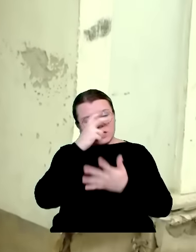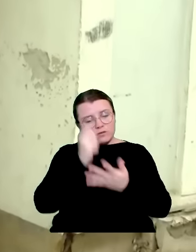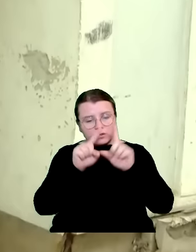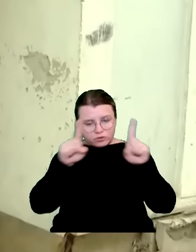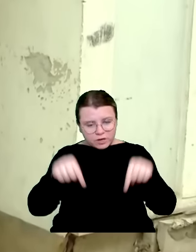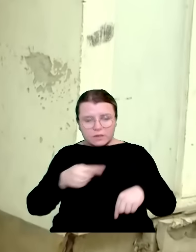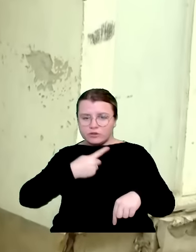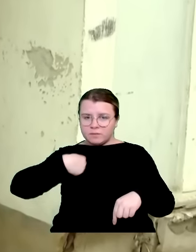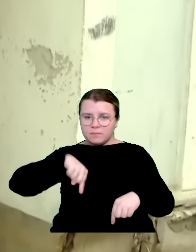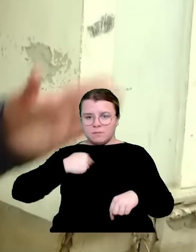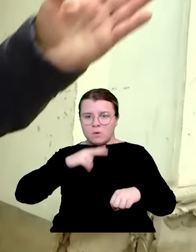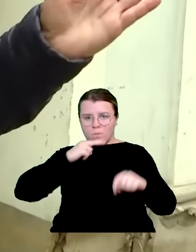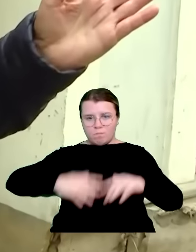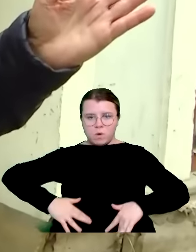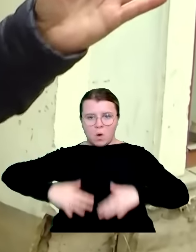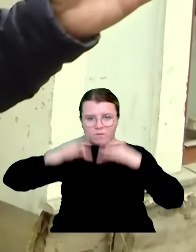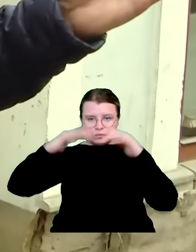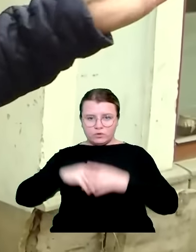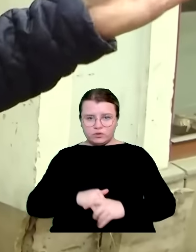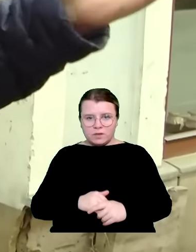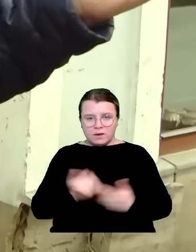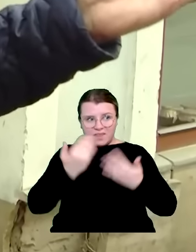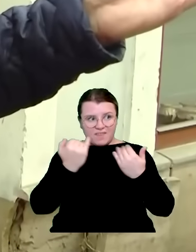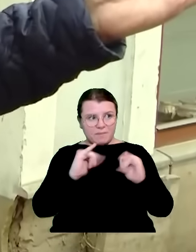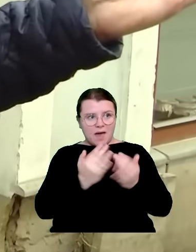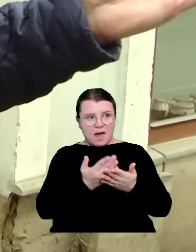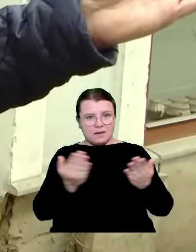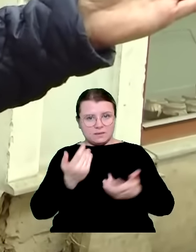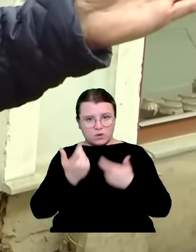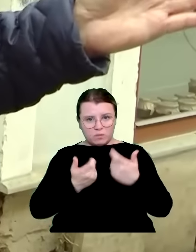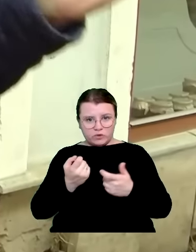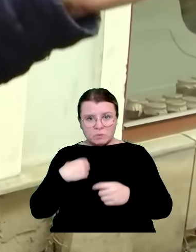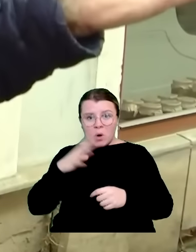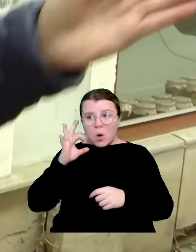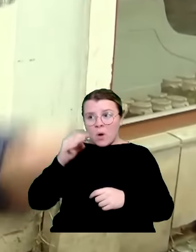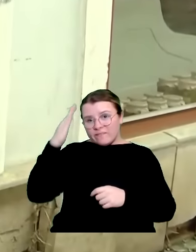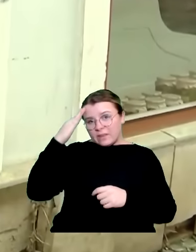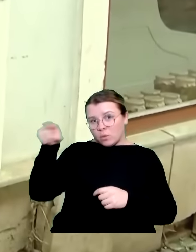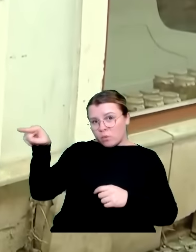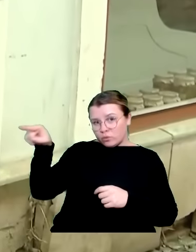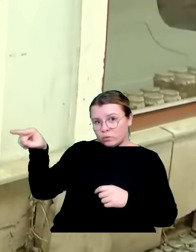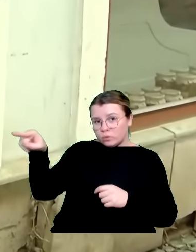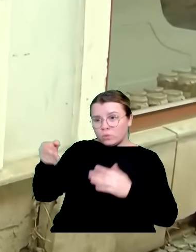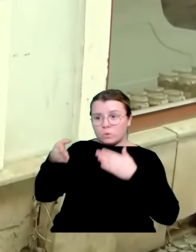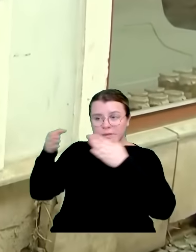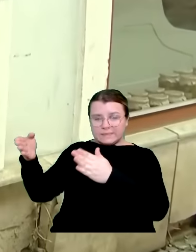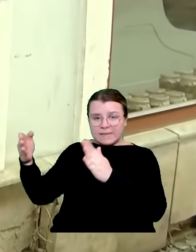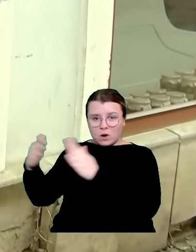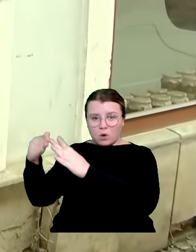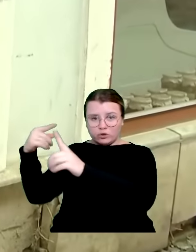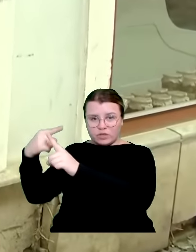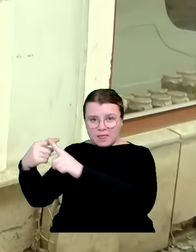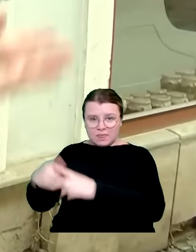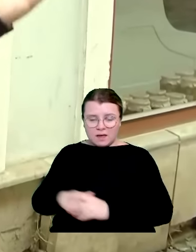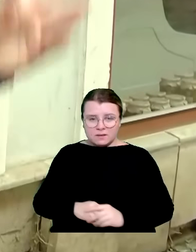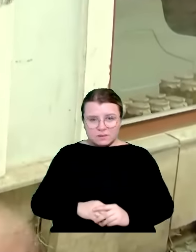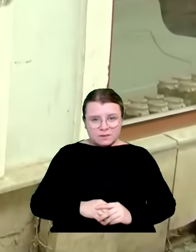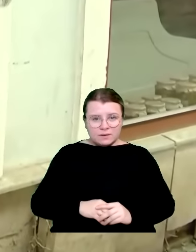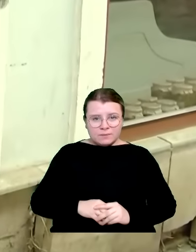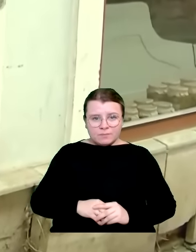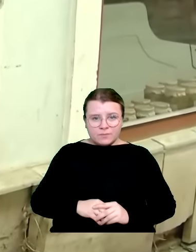Jak oni to rozumią, jak wiadomo, że my tutaj mieszkamy zaraz na ulicy Kościelnej, tej poprzez. Nie, to zalane